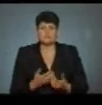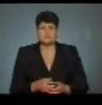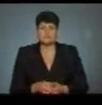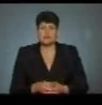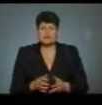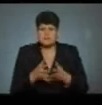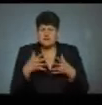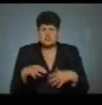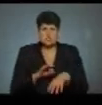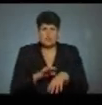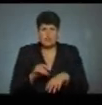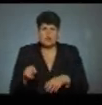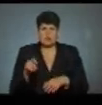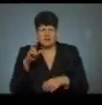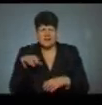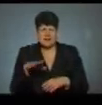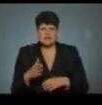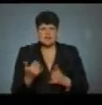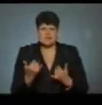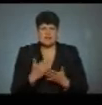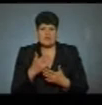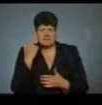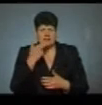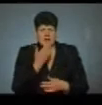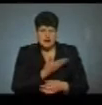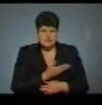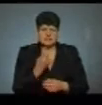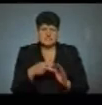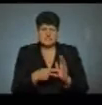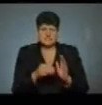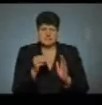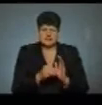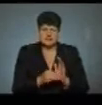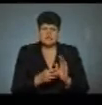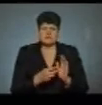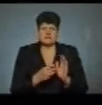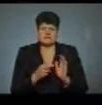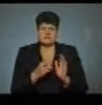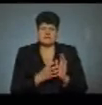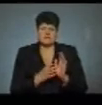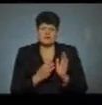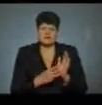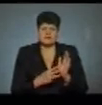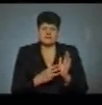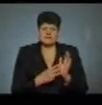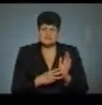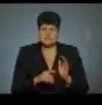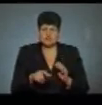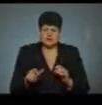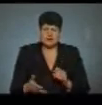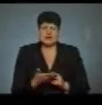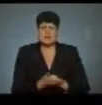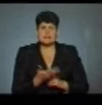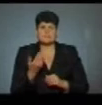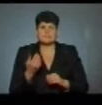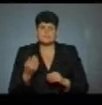особи. Найбільше хворих у країнах Європи зараз є в Італії – 27 980 людей. Там видужали 2